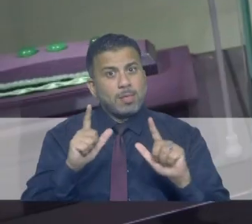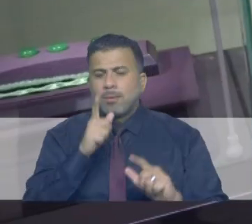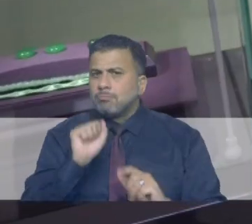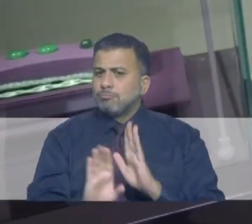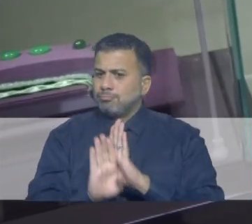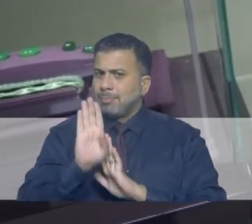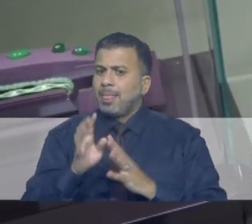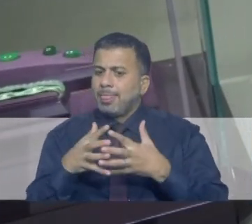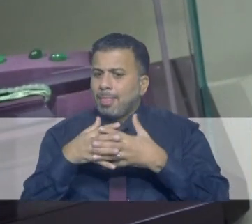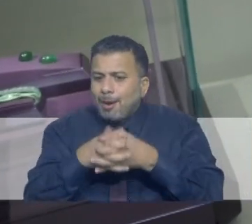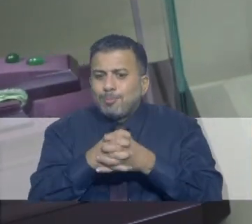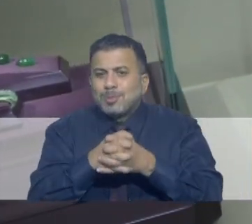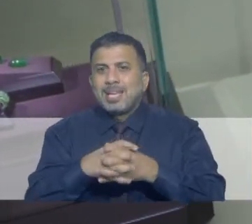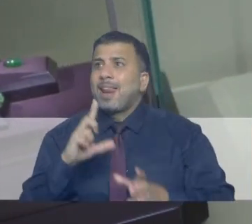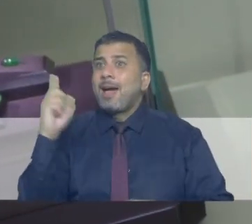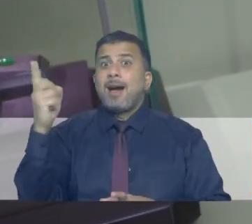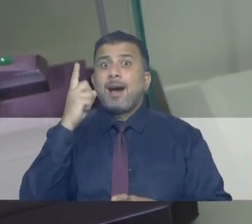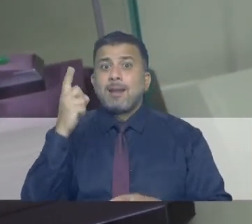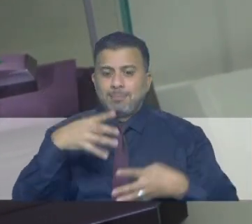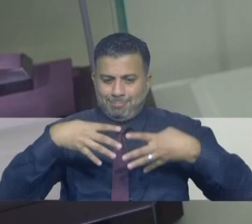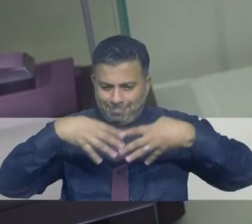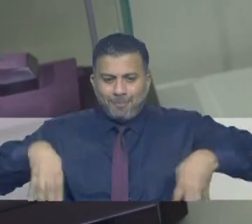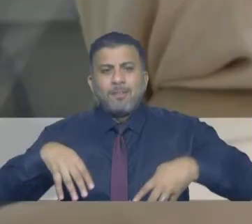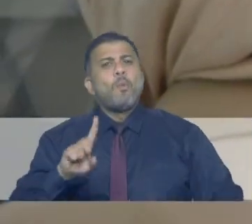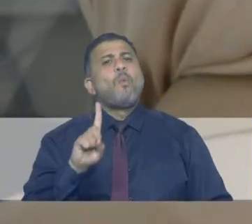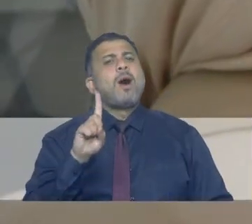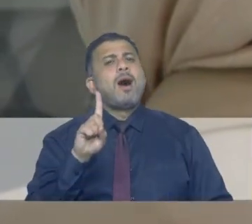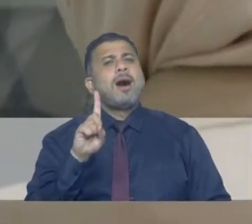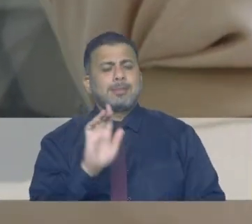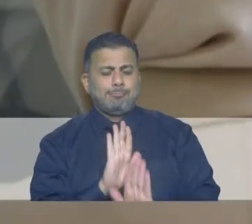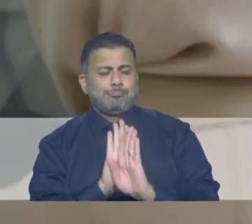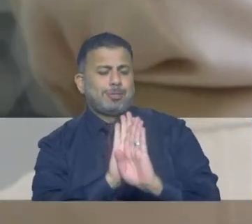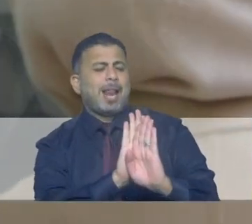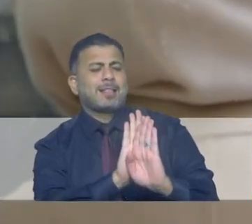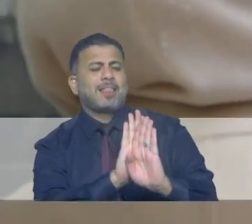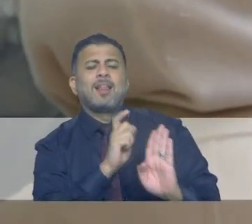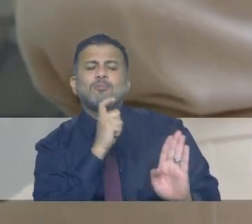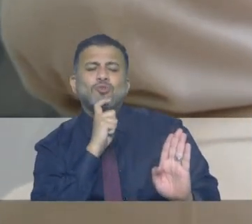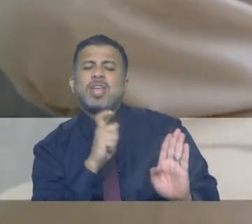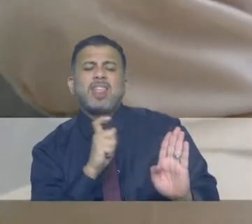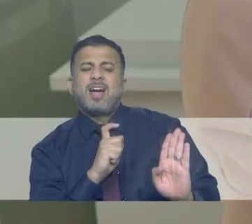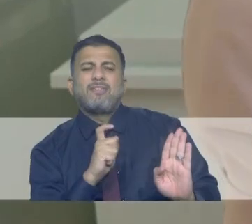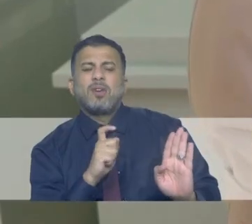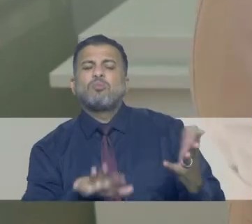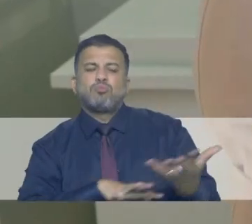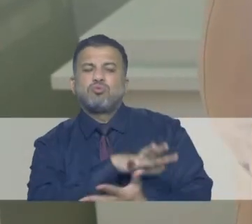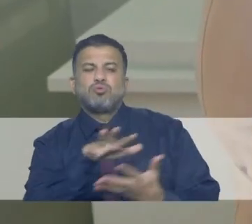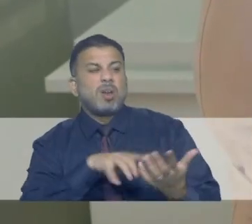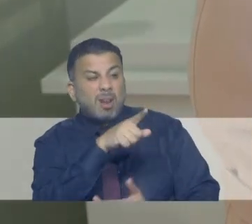مدى الترابط العالمي في الوقوف صفاً واحداً لمساندة المستضعفين